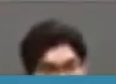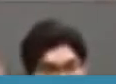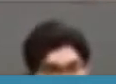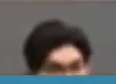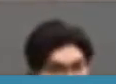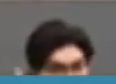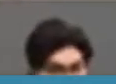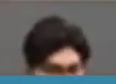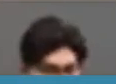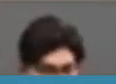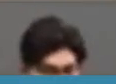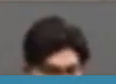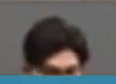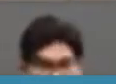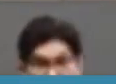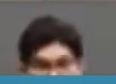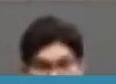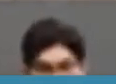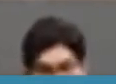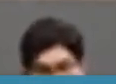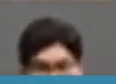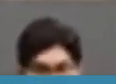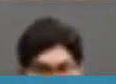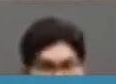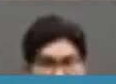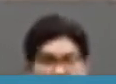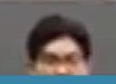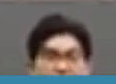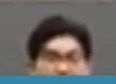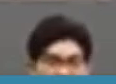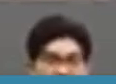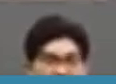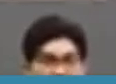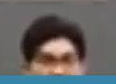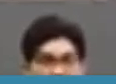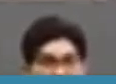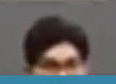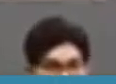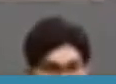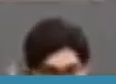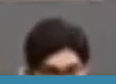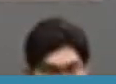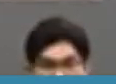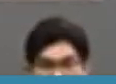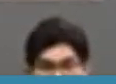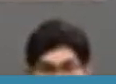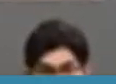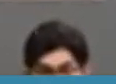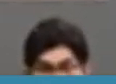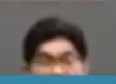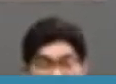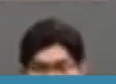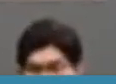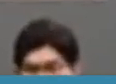สมาร์ทโหวตหรือสามารถขอข้อมูลเพิ่มเติมผ่านกรมการปกครองนันทภาแสนตุ้มรายงาน